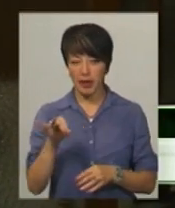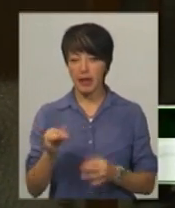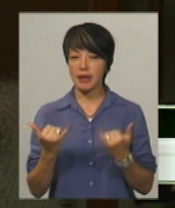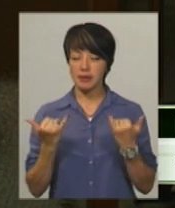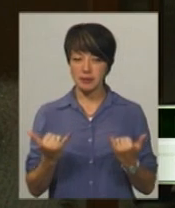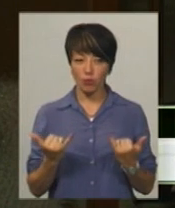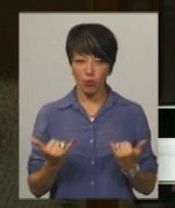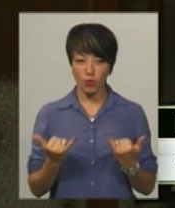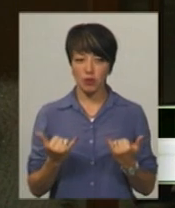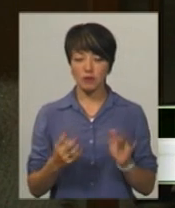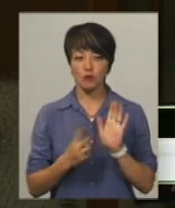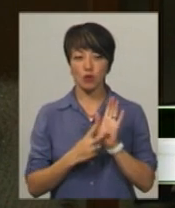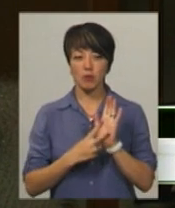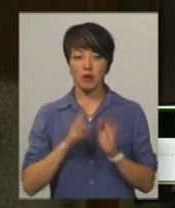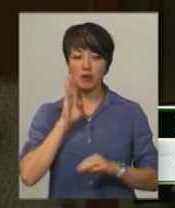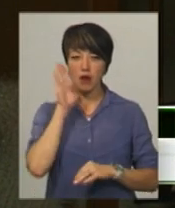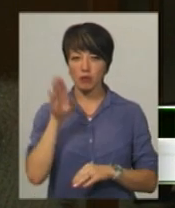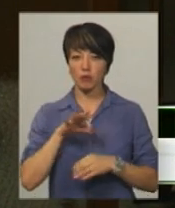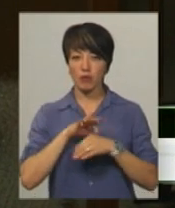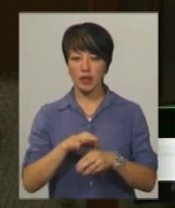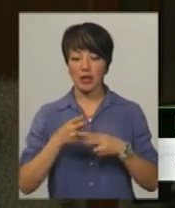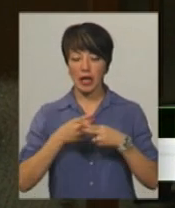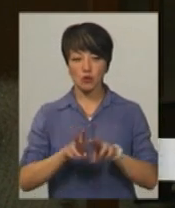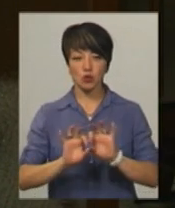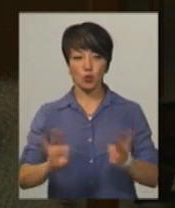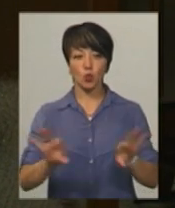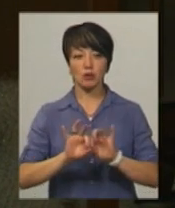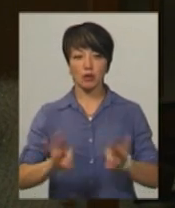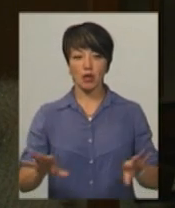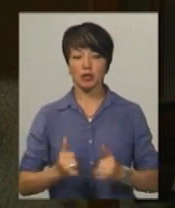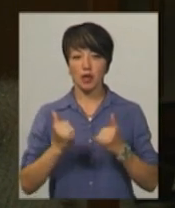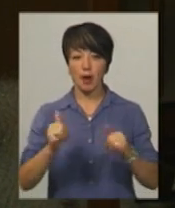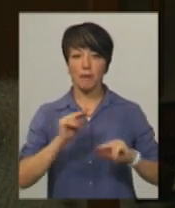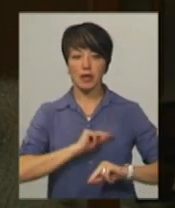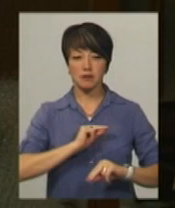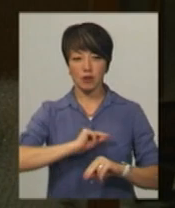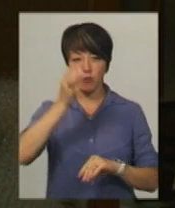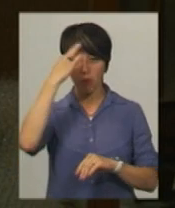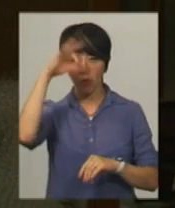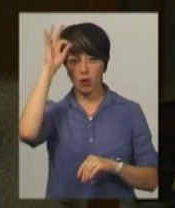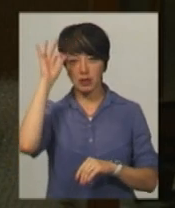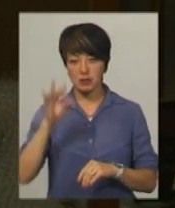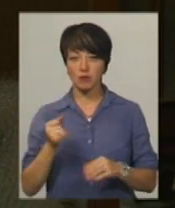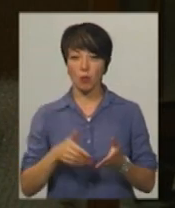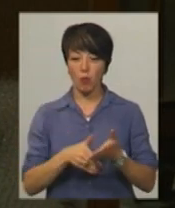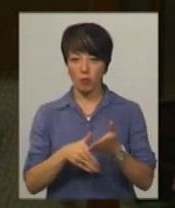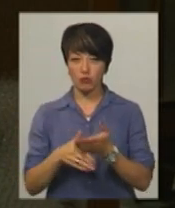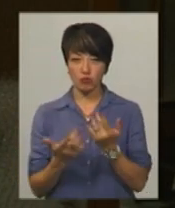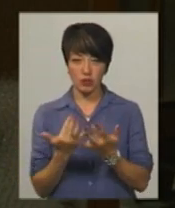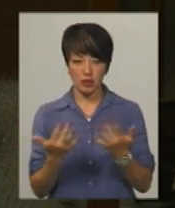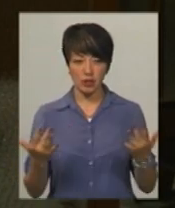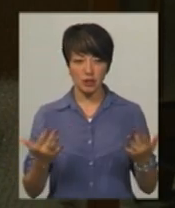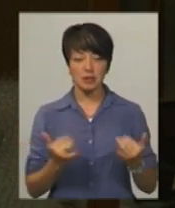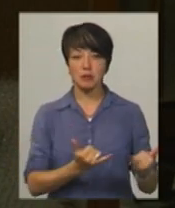наразі сьогодні о 7 ранку було проведено інструктаж загальний для працівників поліції, для сил задіяних, допоміжних